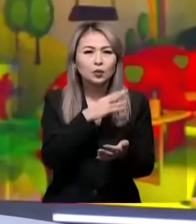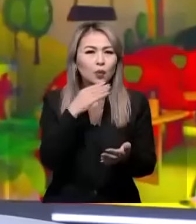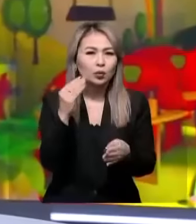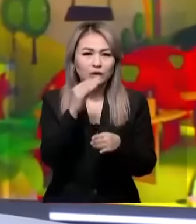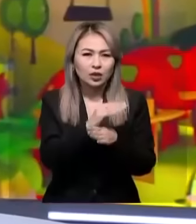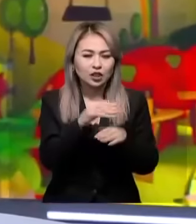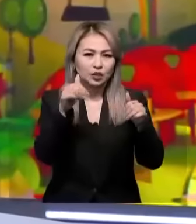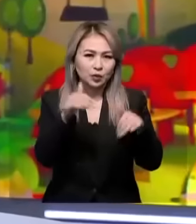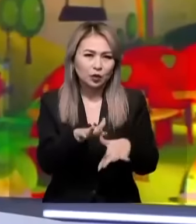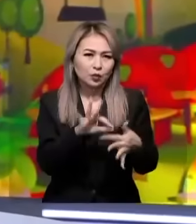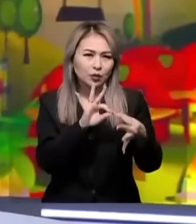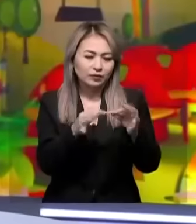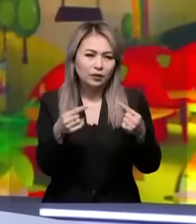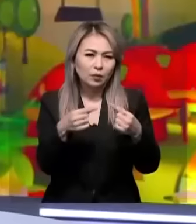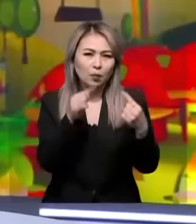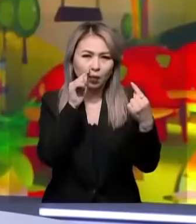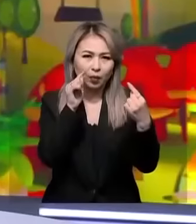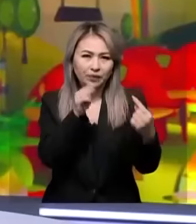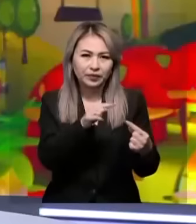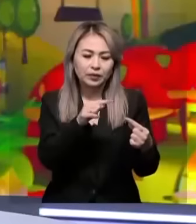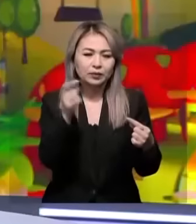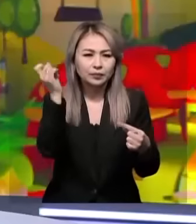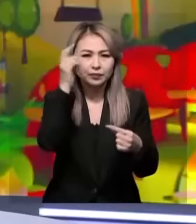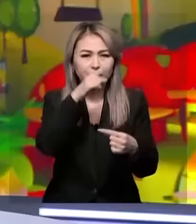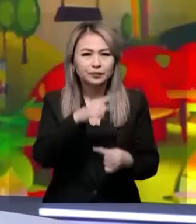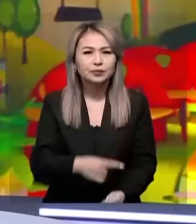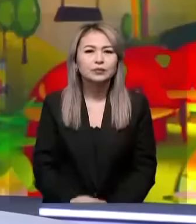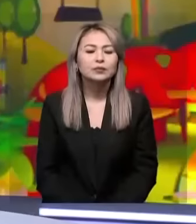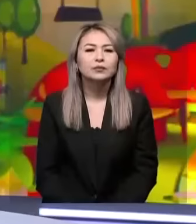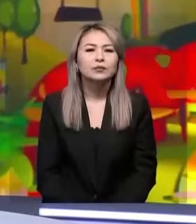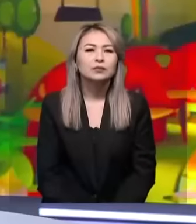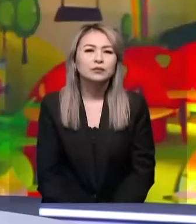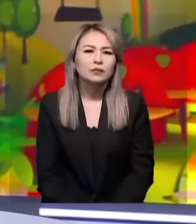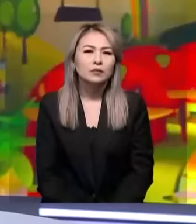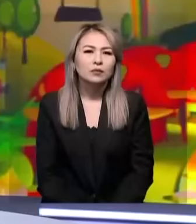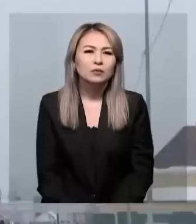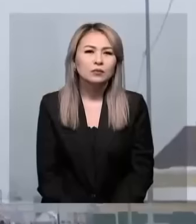жоқ. Ата-аналар бұл шешімге түбегейлі қарсы. Мән-жайды әріптесім анықтап көрді.